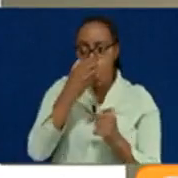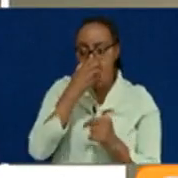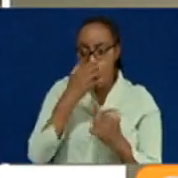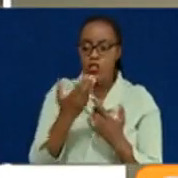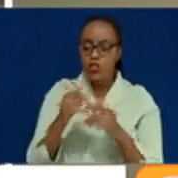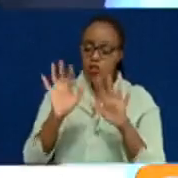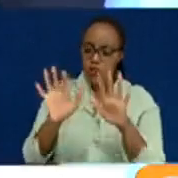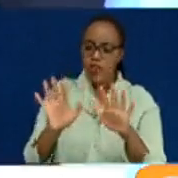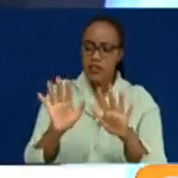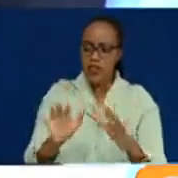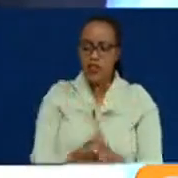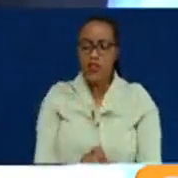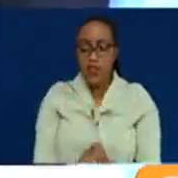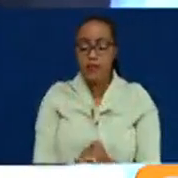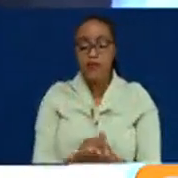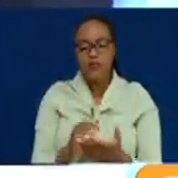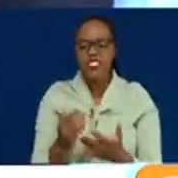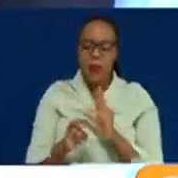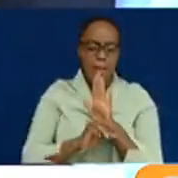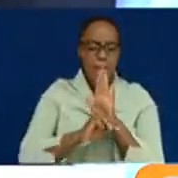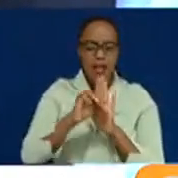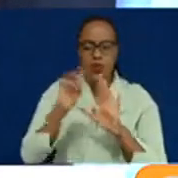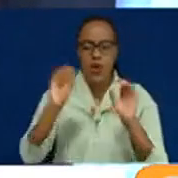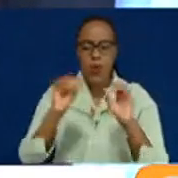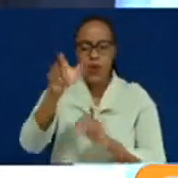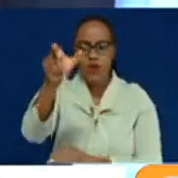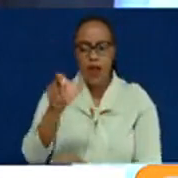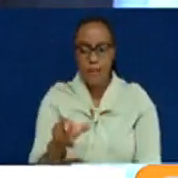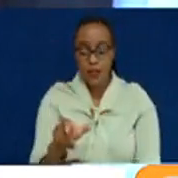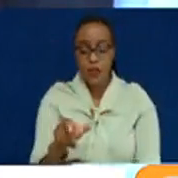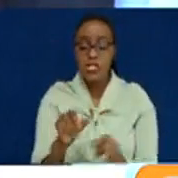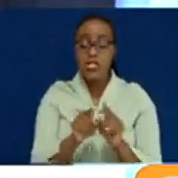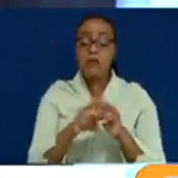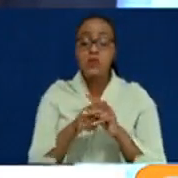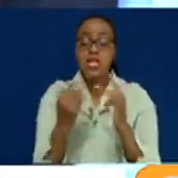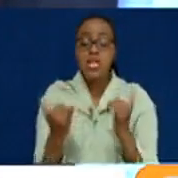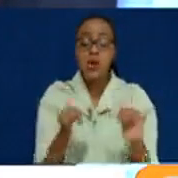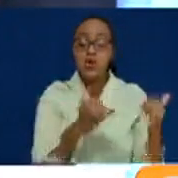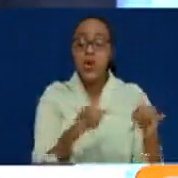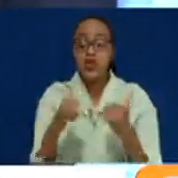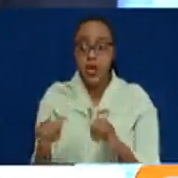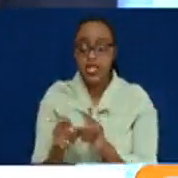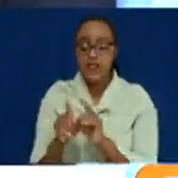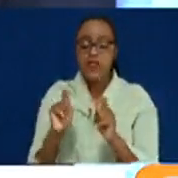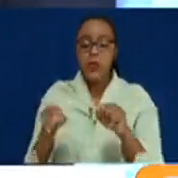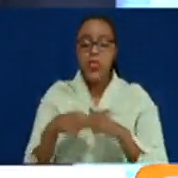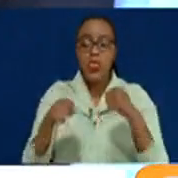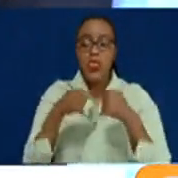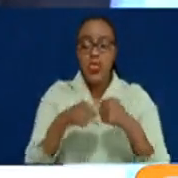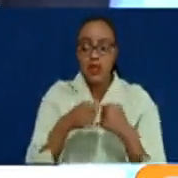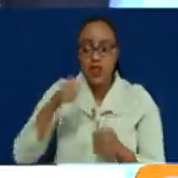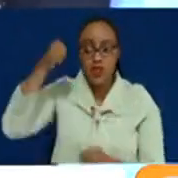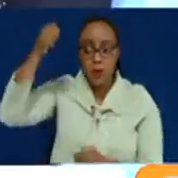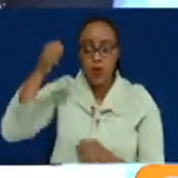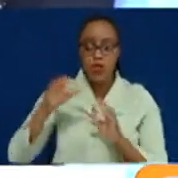kuwa mtulivu. So it is premature for somebody to start trying to disorganize